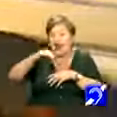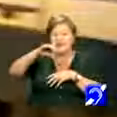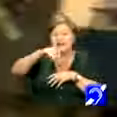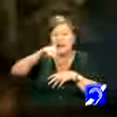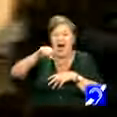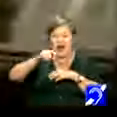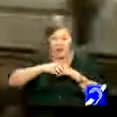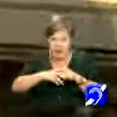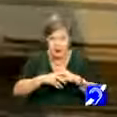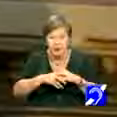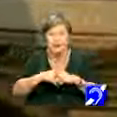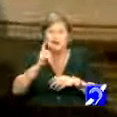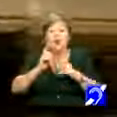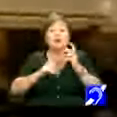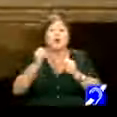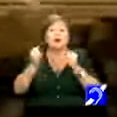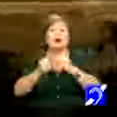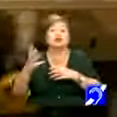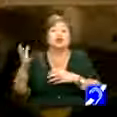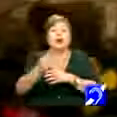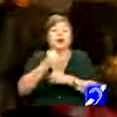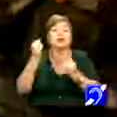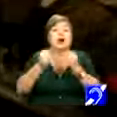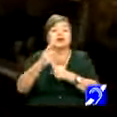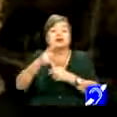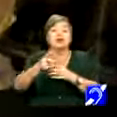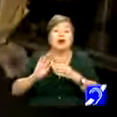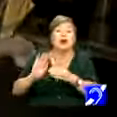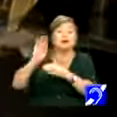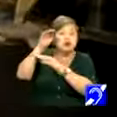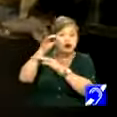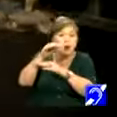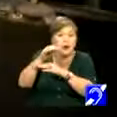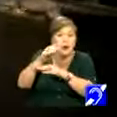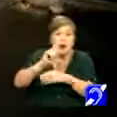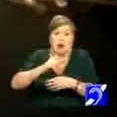Câteva mașini au fost luate cu platforma, iar traficul a revenit la normal după aproape 3 ore.